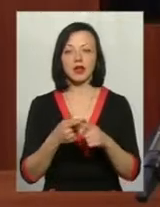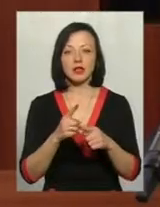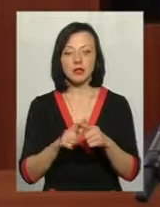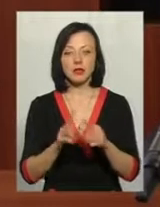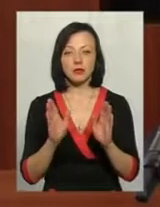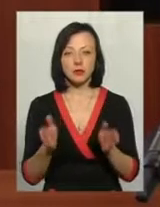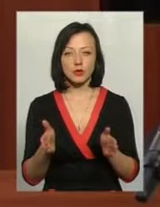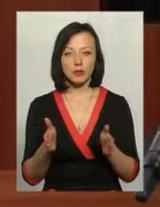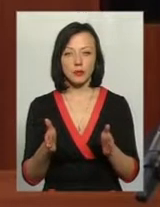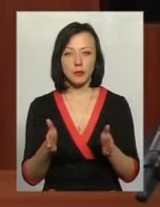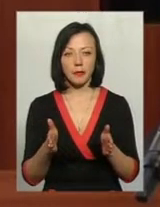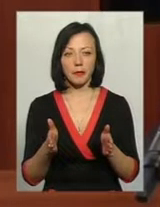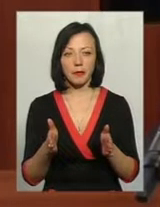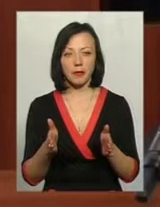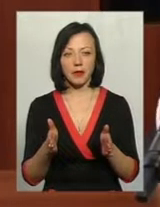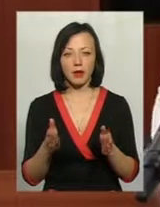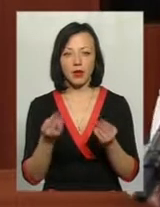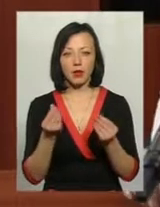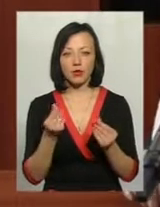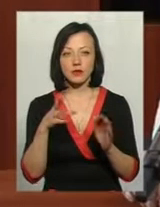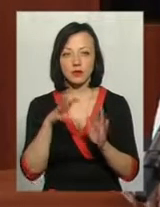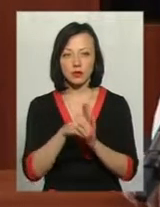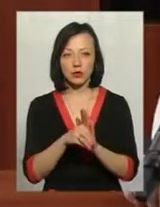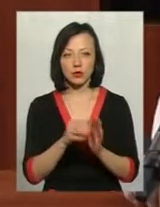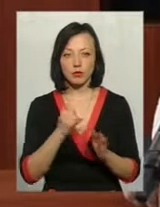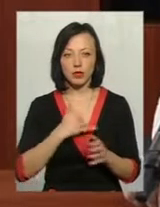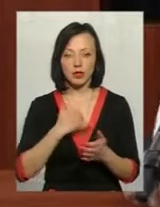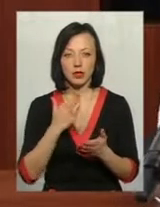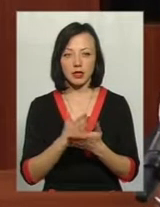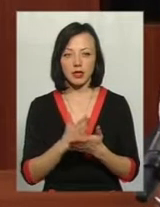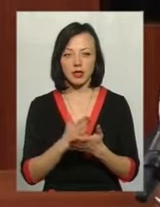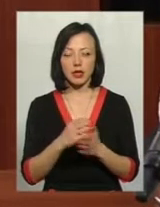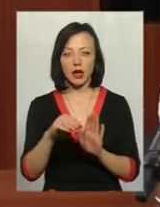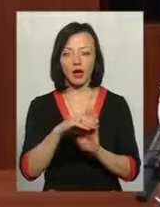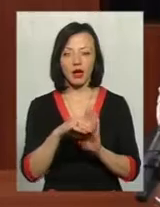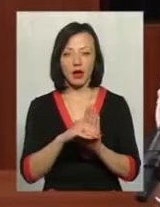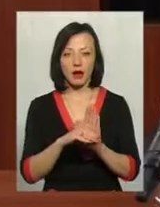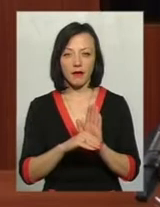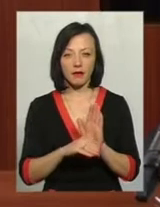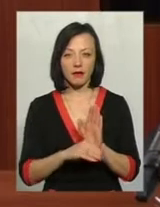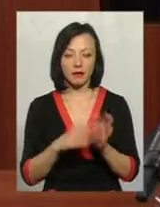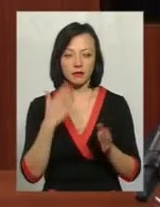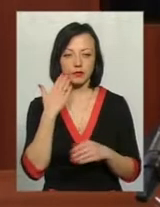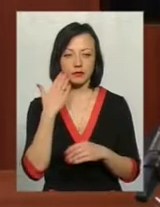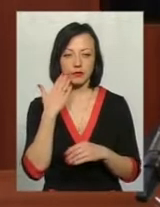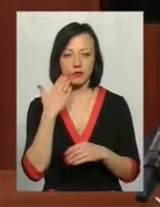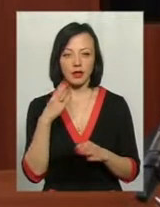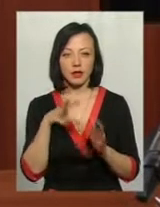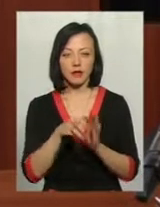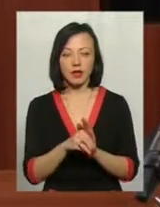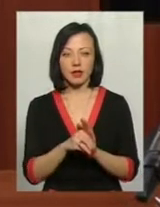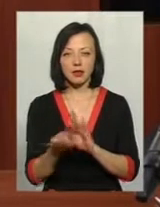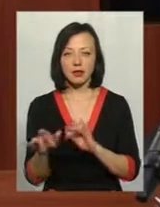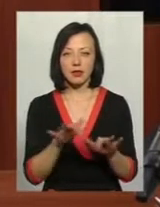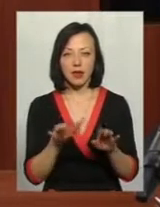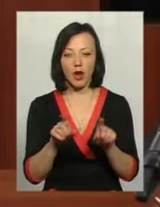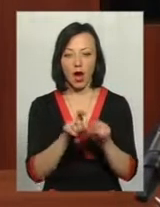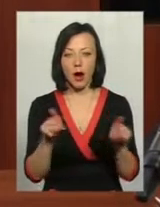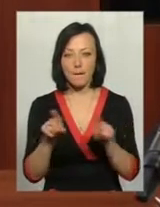будемо укладати великі кошти. Ось у мене є графік орієнтований введення в дію